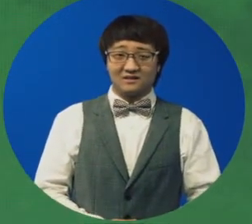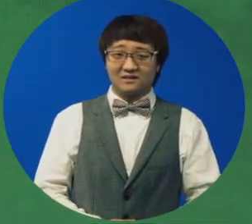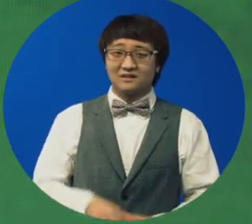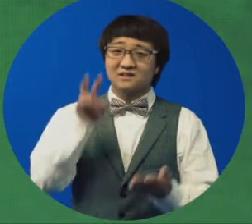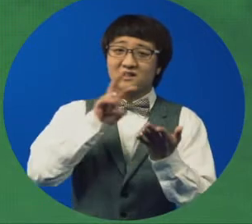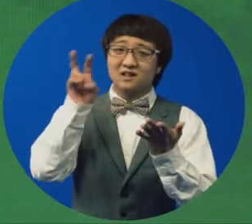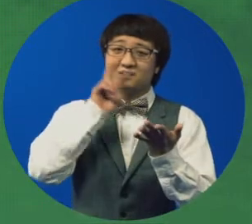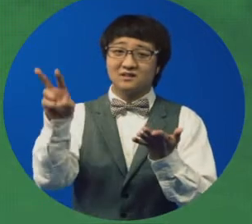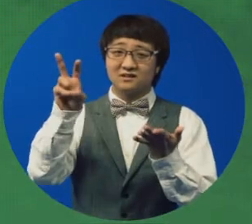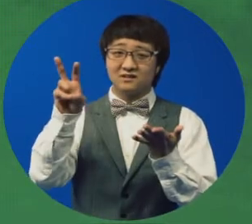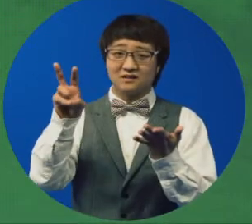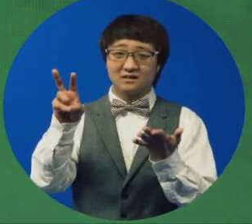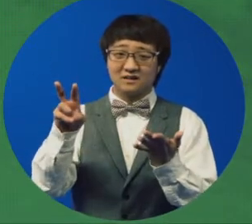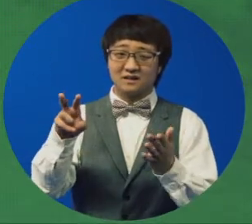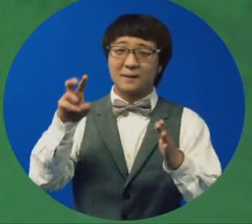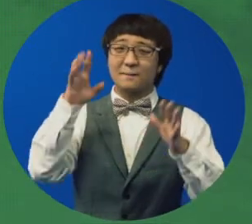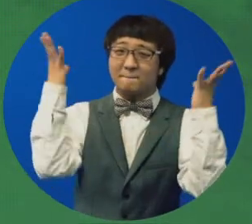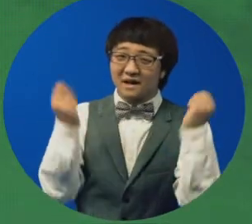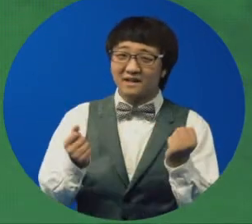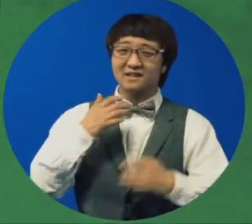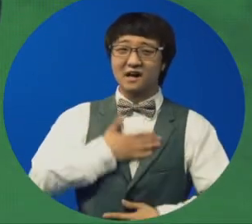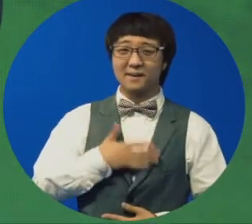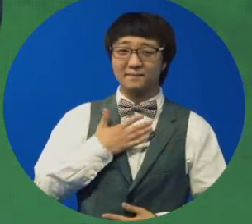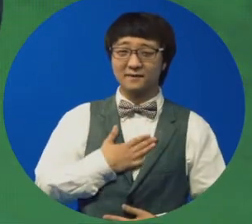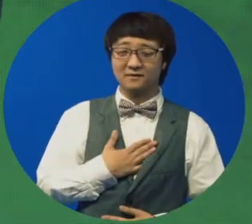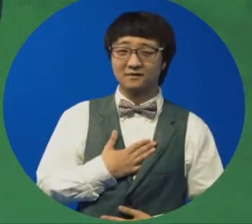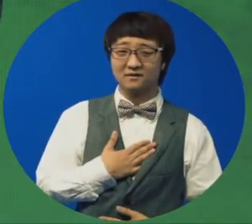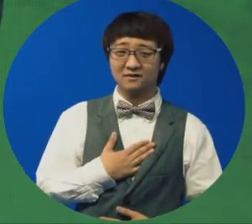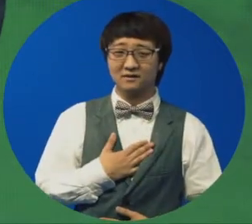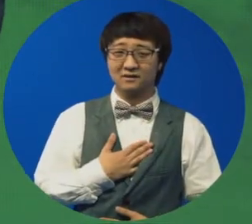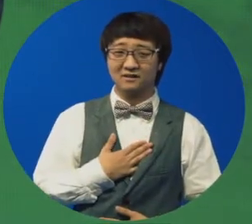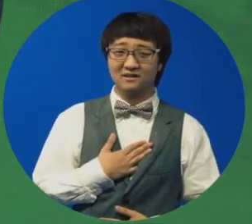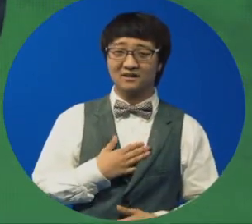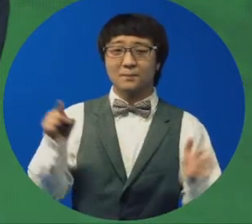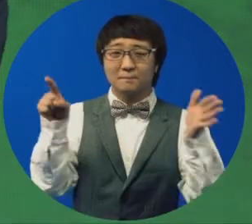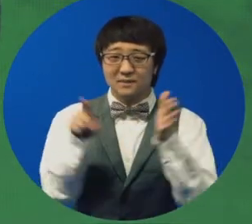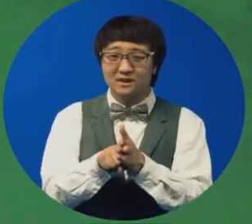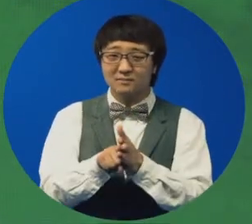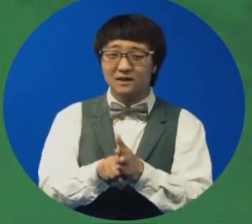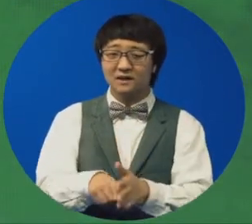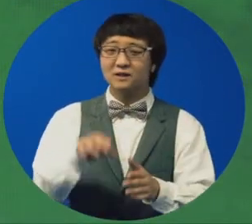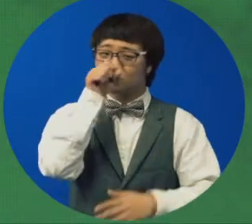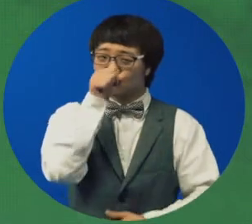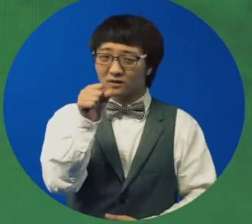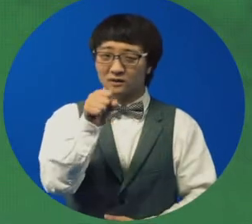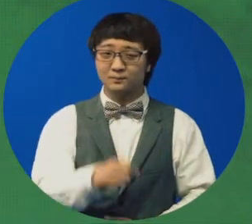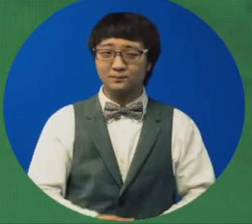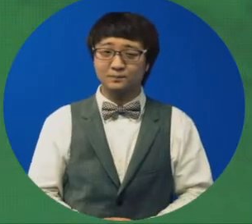찬양을 많이 알면 신앙에 참 많은 유익이 있는 것 같아요.